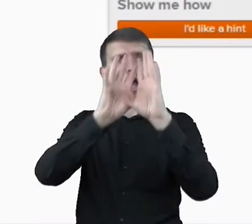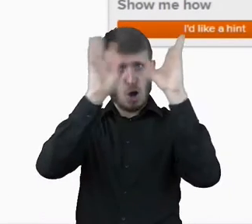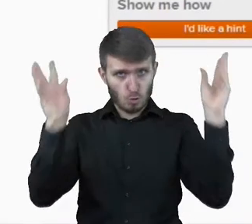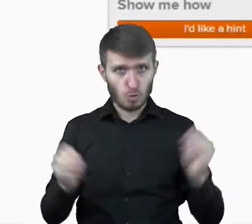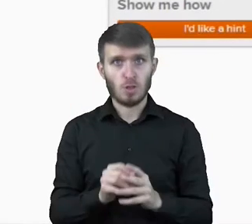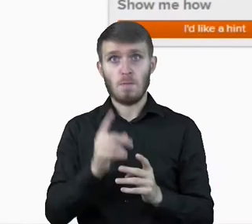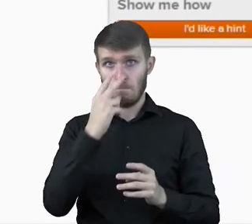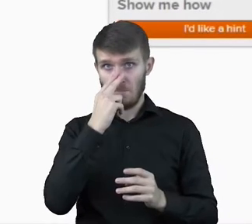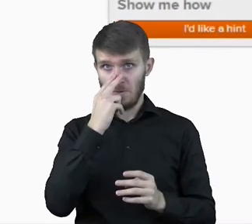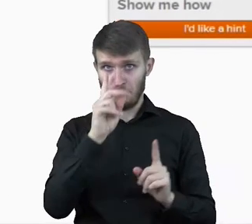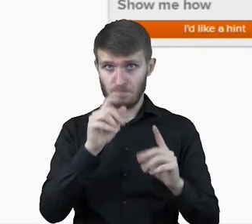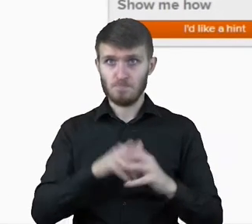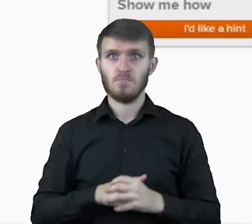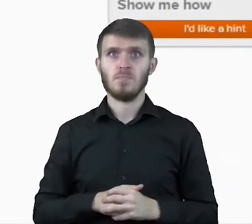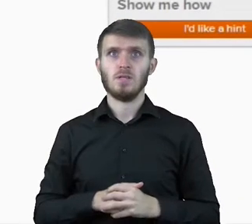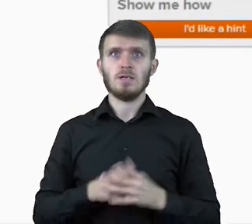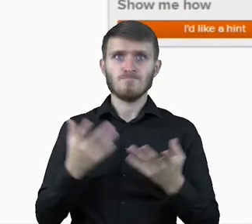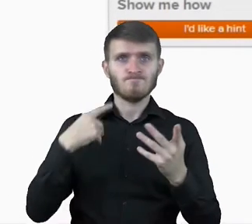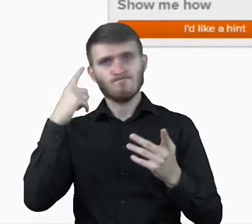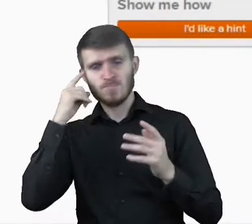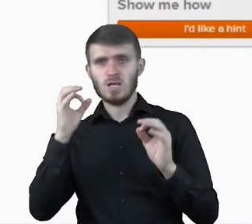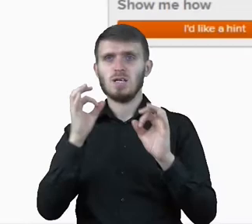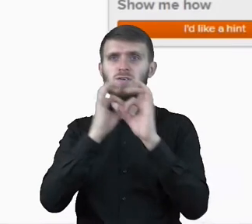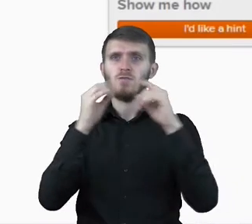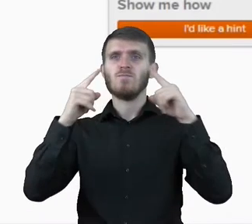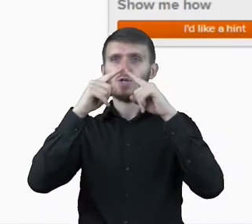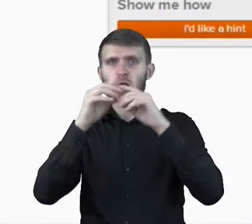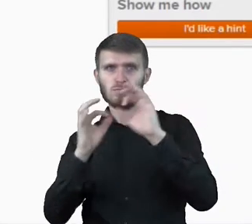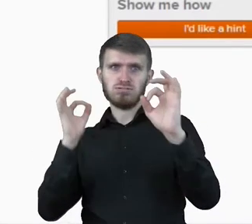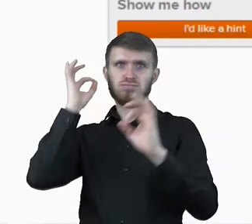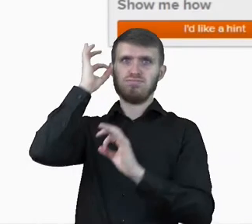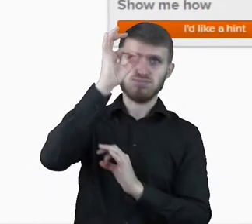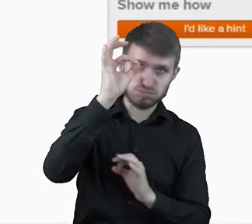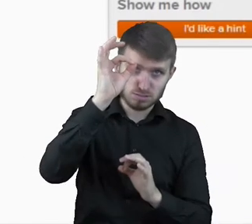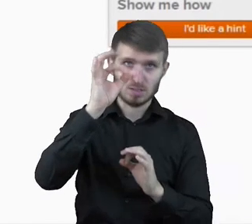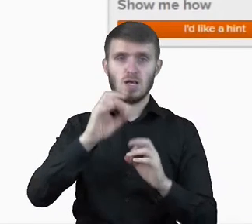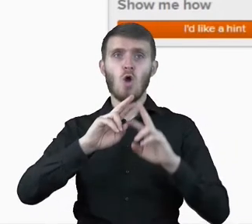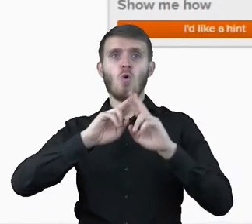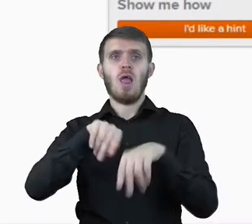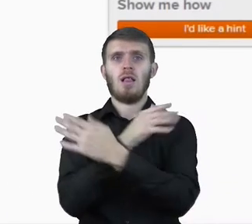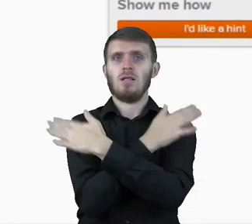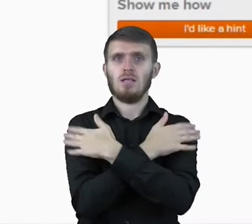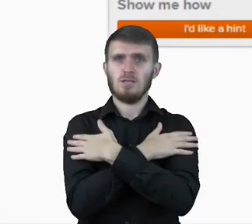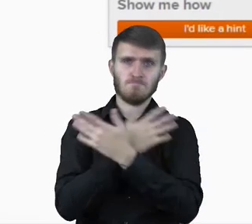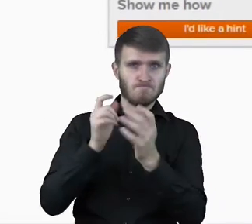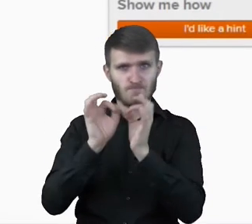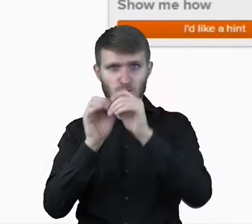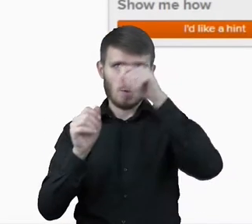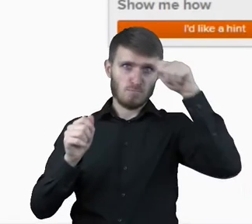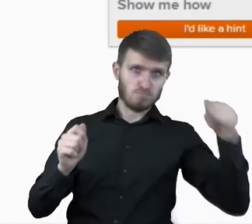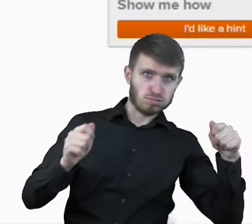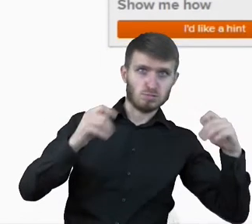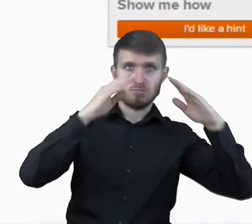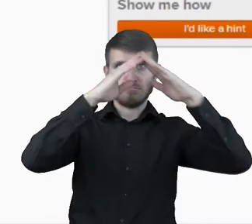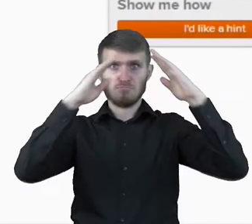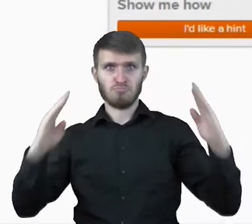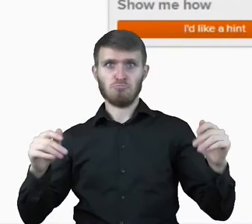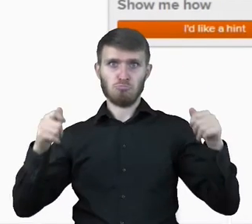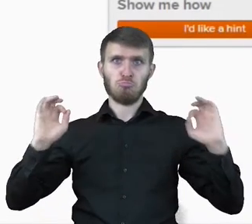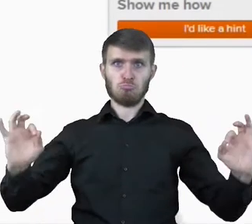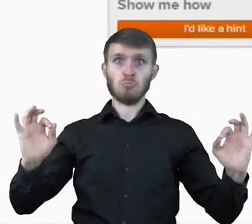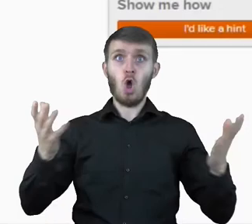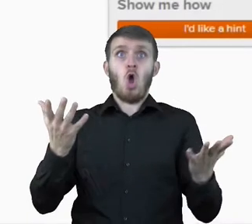wstawienie wierzchołka w ten punkt, czyli ramiona tutaj i tutaj. Popatrz, nawet już mamy